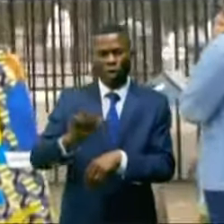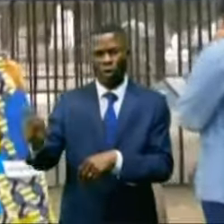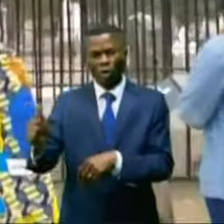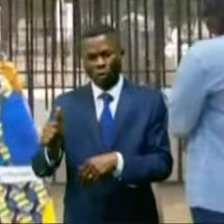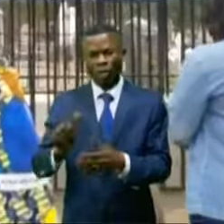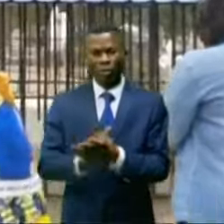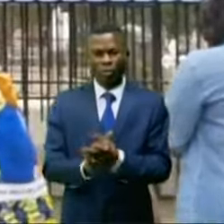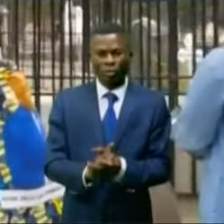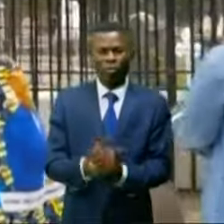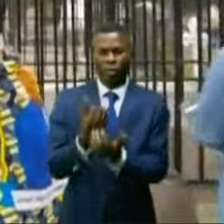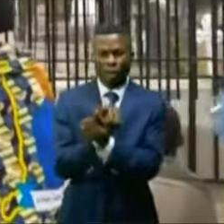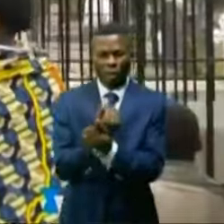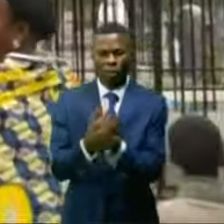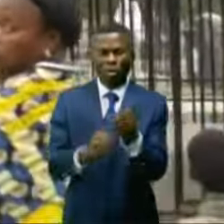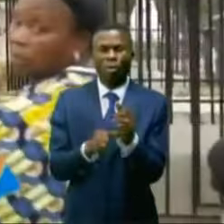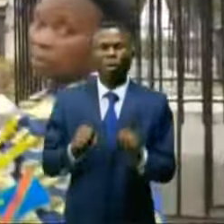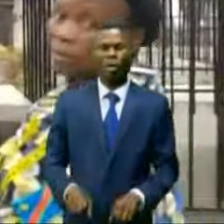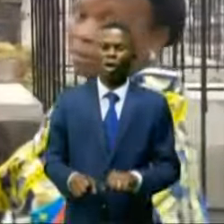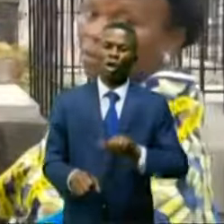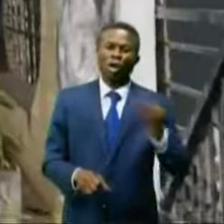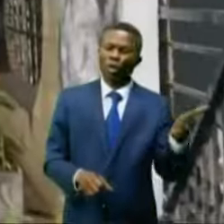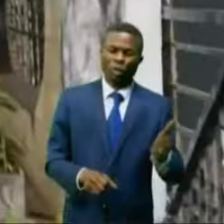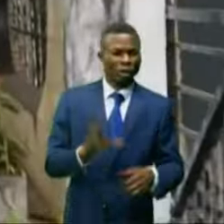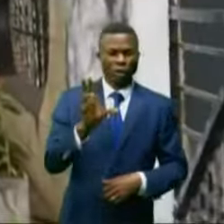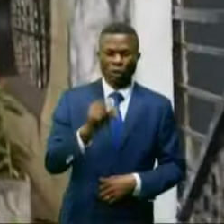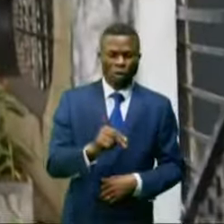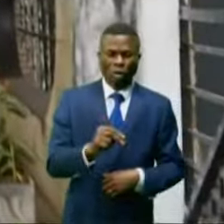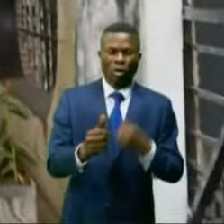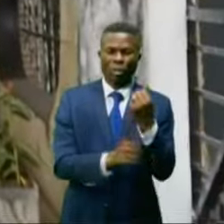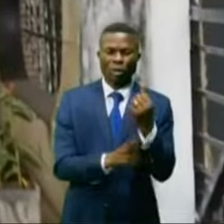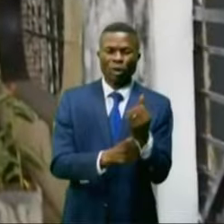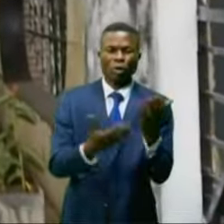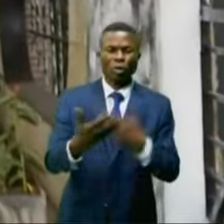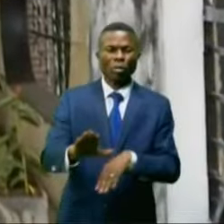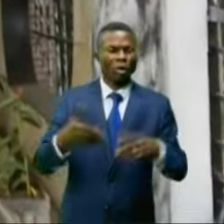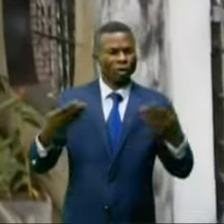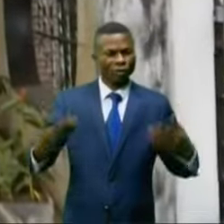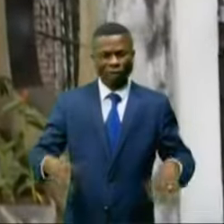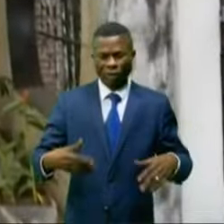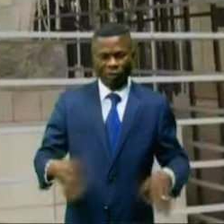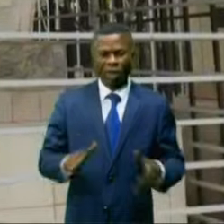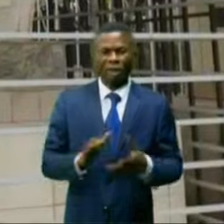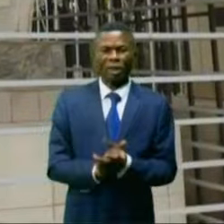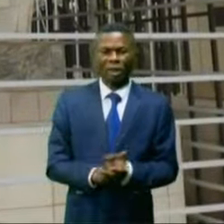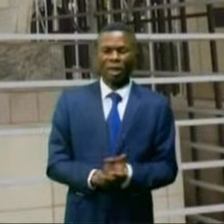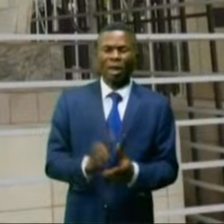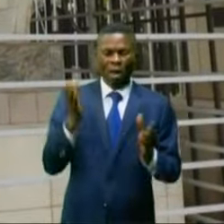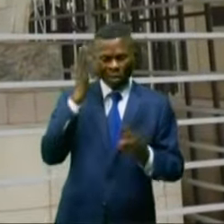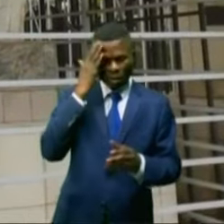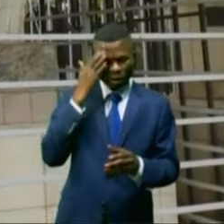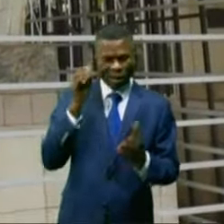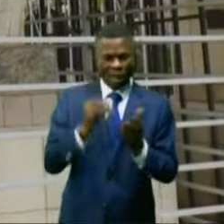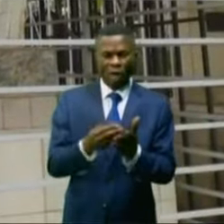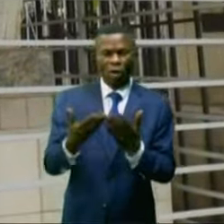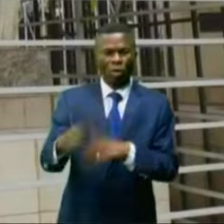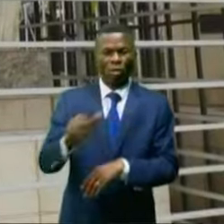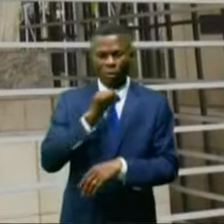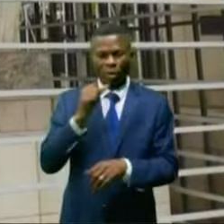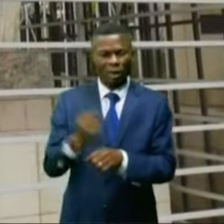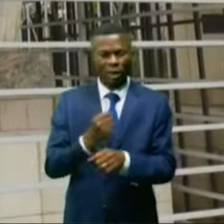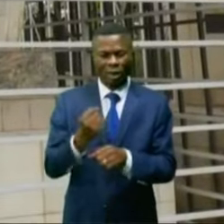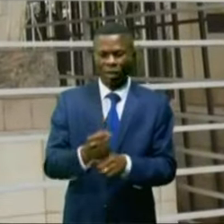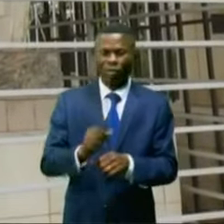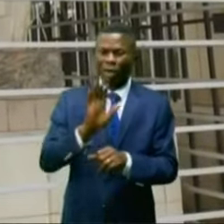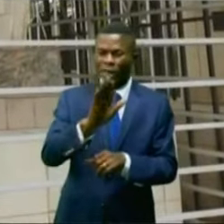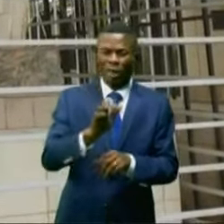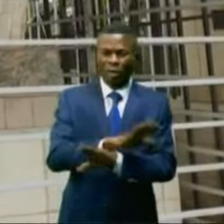le respect aux morts, tandis que d'autres pensent que les morts sont morts réellement, car il n'y a ni activité ni souvenir dans